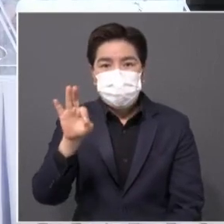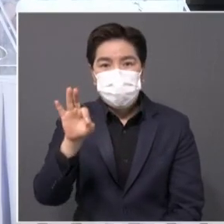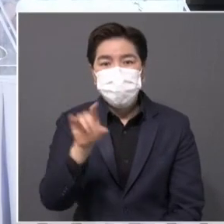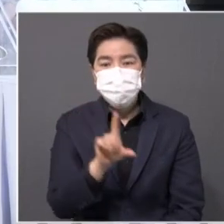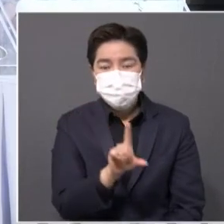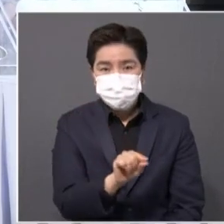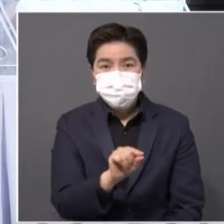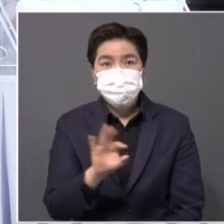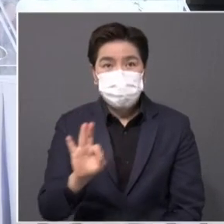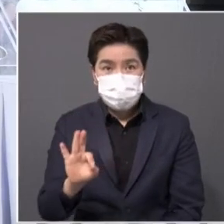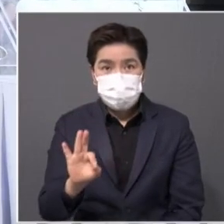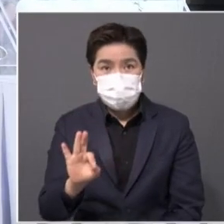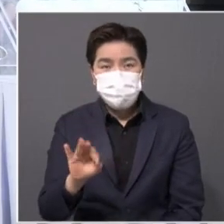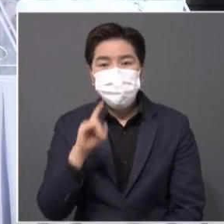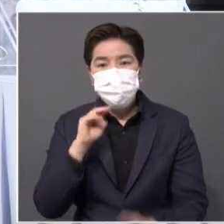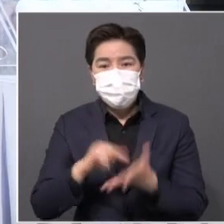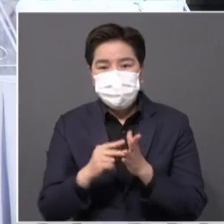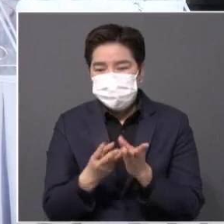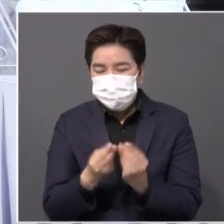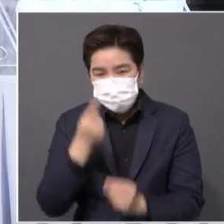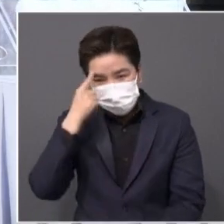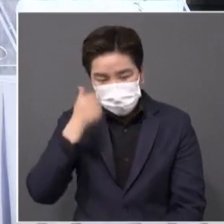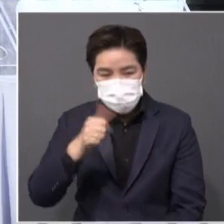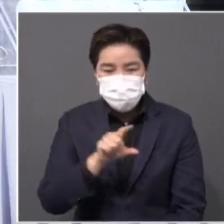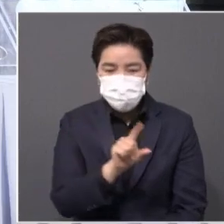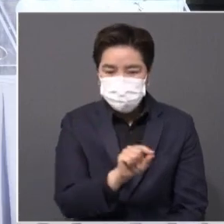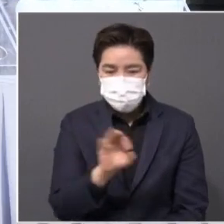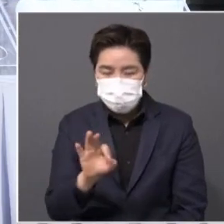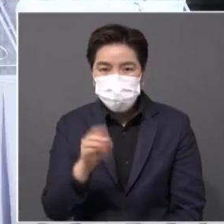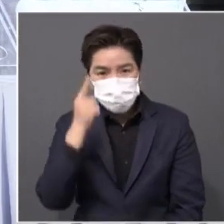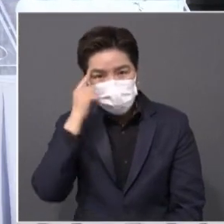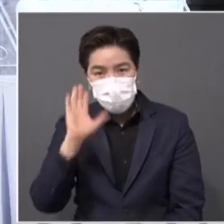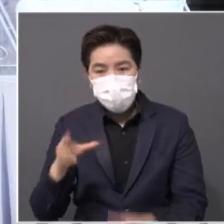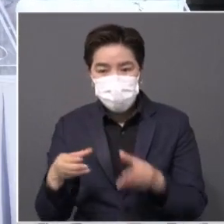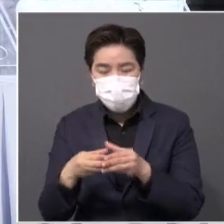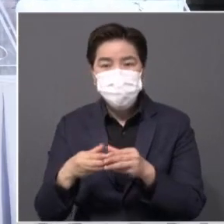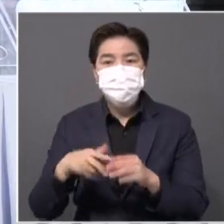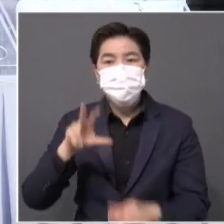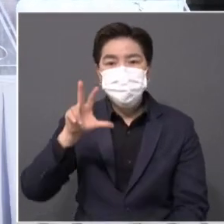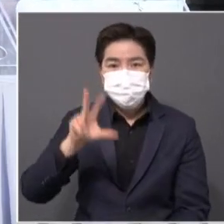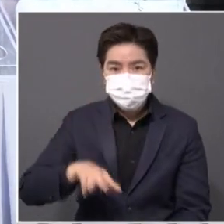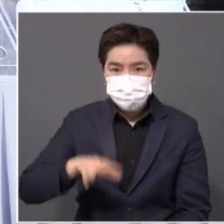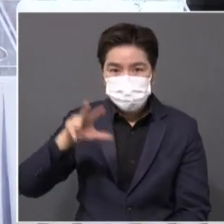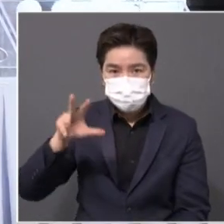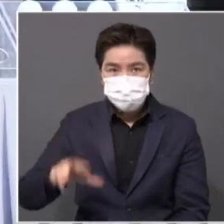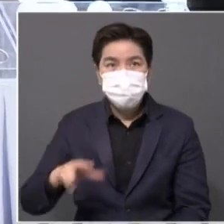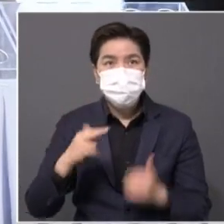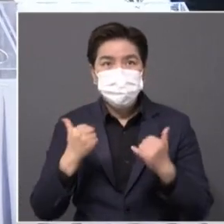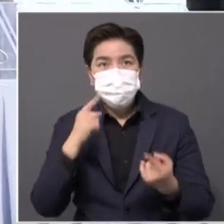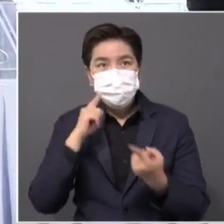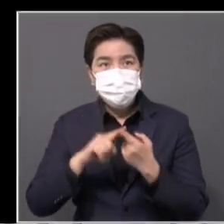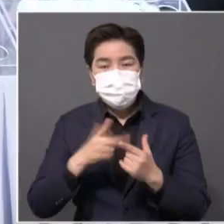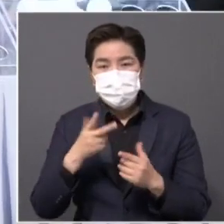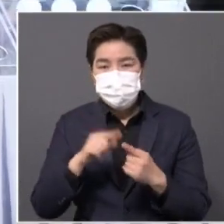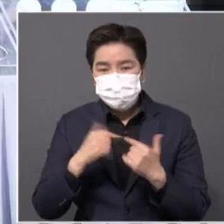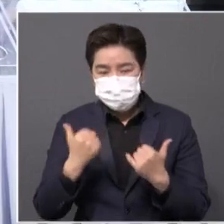ใช่ไหมฮะใช่ค่ะก็เป็น Land slideคิดใหญ่ทำเป็นหมายเลข 29จากทางพรรคเพื่อไทยสำหรับแบบปาร์ตี้ลิสต์นะคะขึ้น